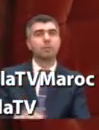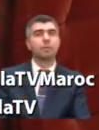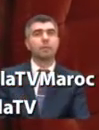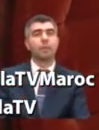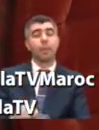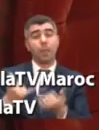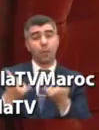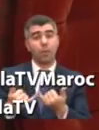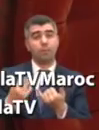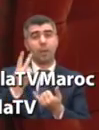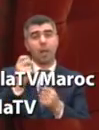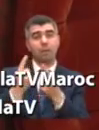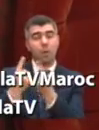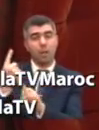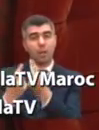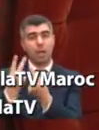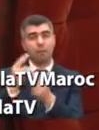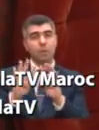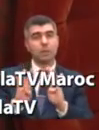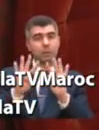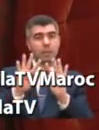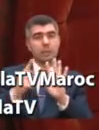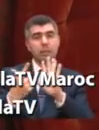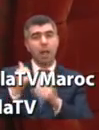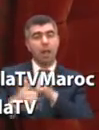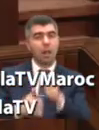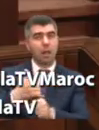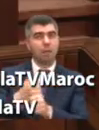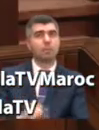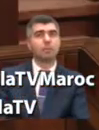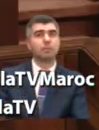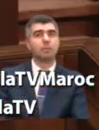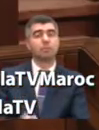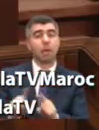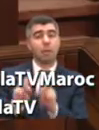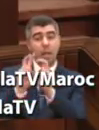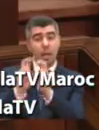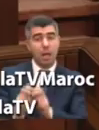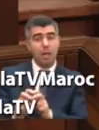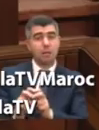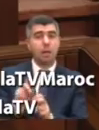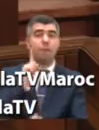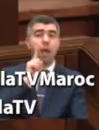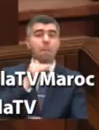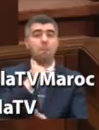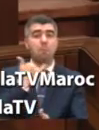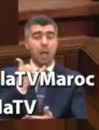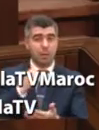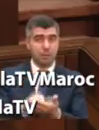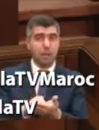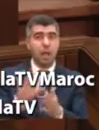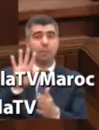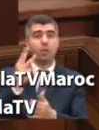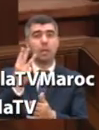بين 2011 و2018 بسبع سنوات هناك نقص في نسبة الوفيات ديال الأمهات ب